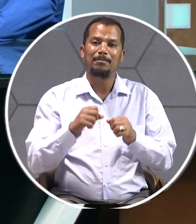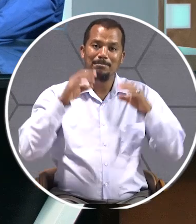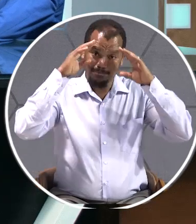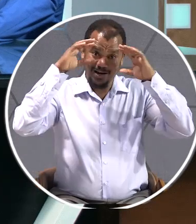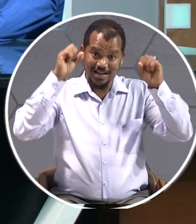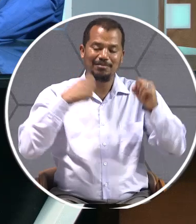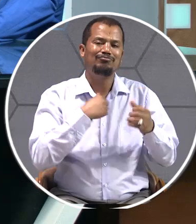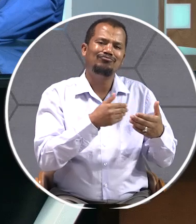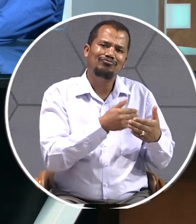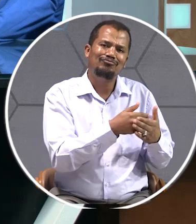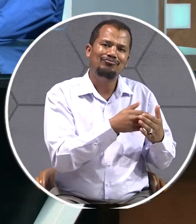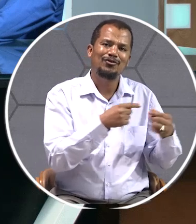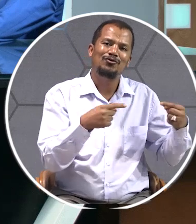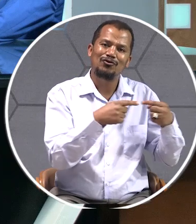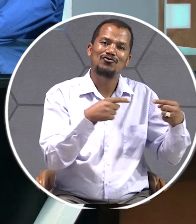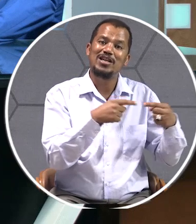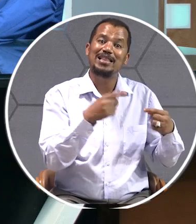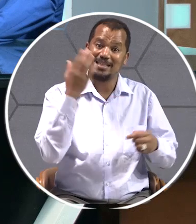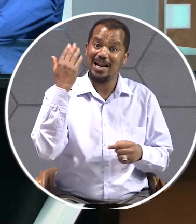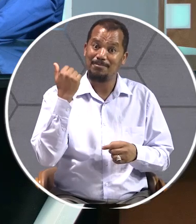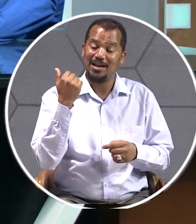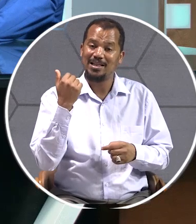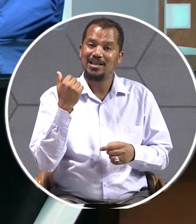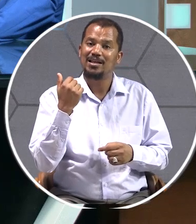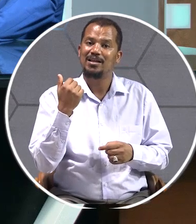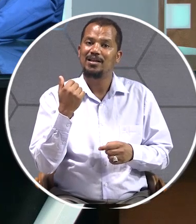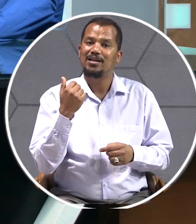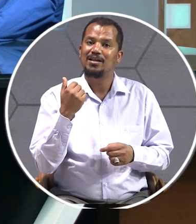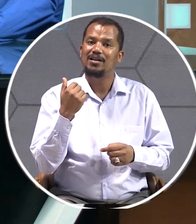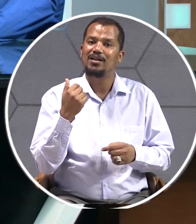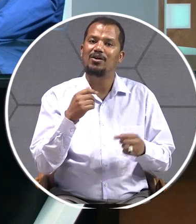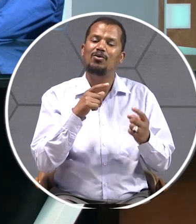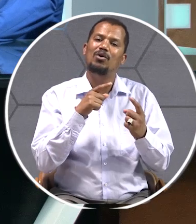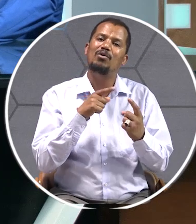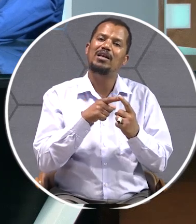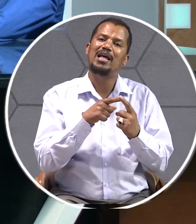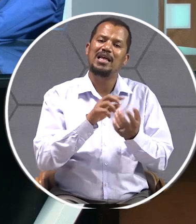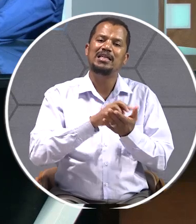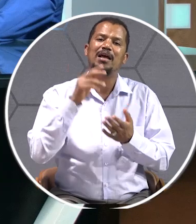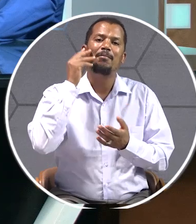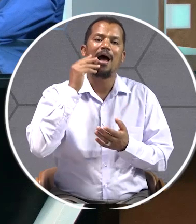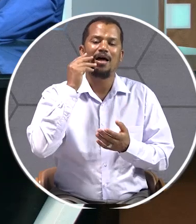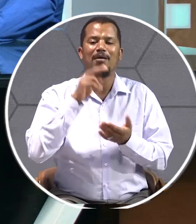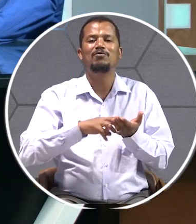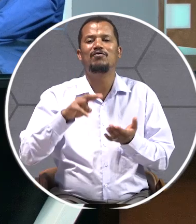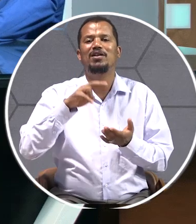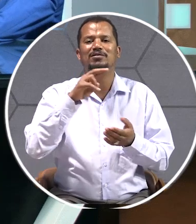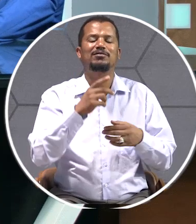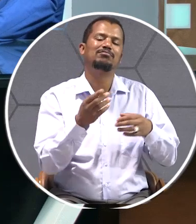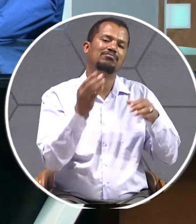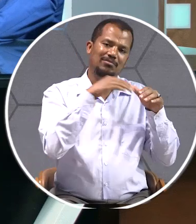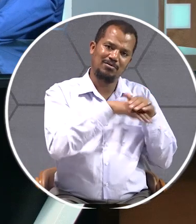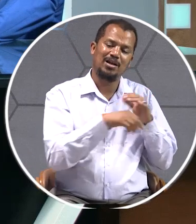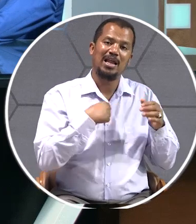ፕሬዝዳንት ከሱ ጋር ቅርብ የሆኑ ግንኙነቶች ስለነበሩን ያው ወደ ቅድስት ማርያም ዩኒቨርሲቲ